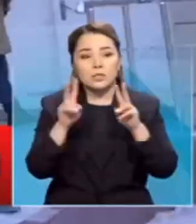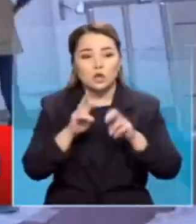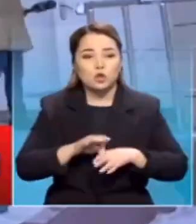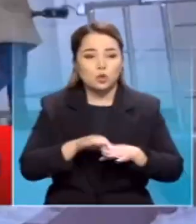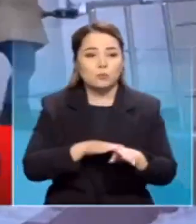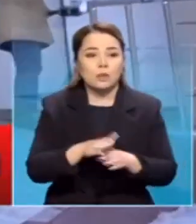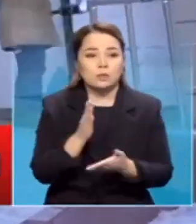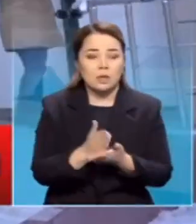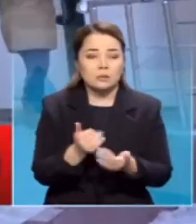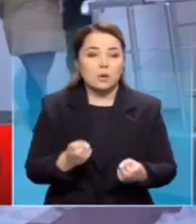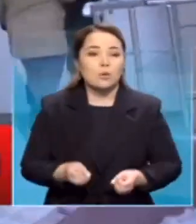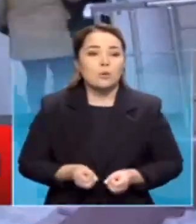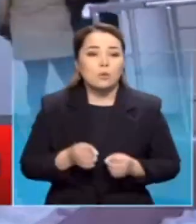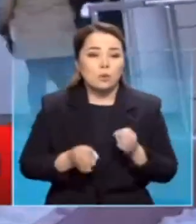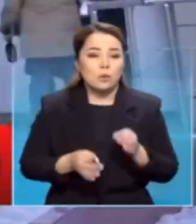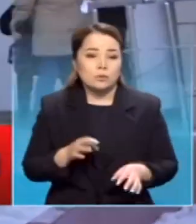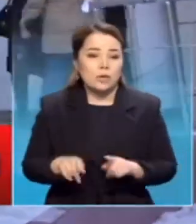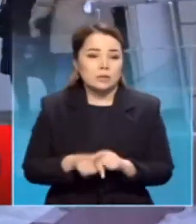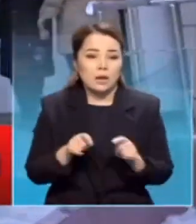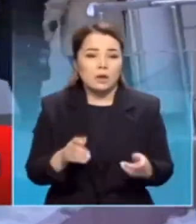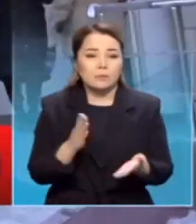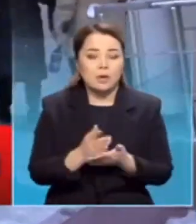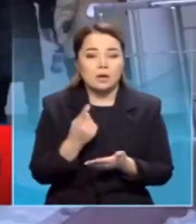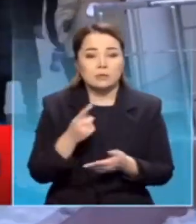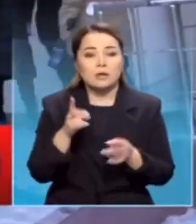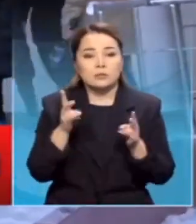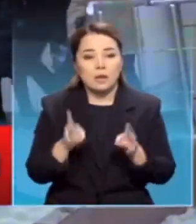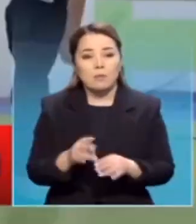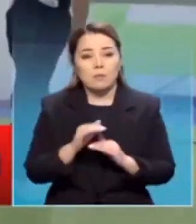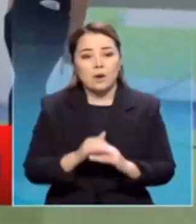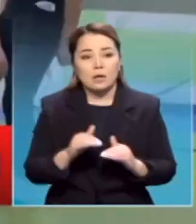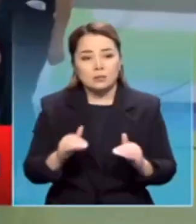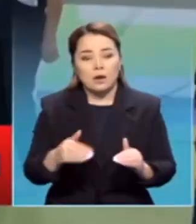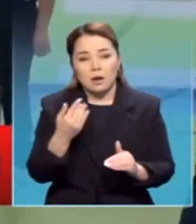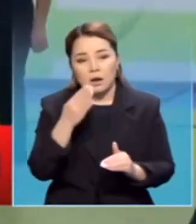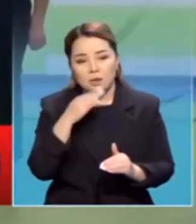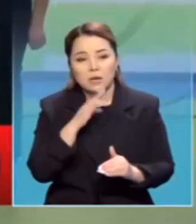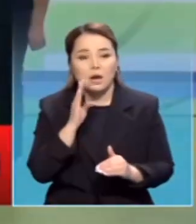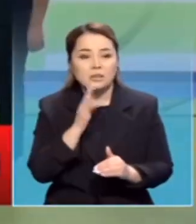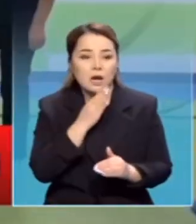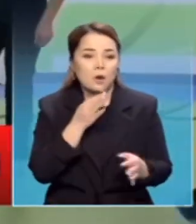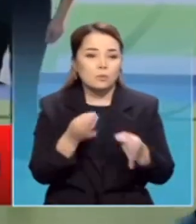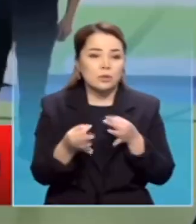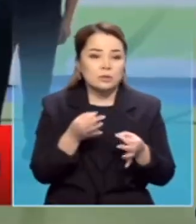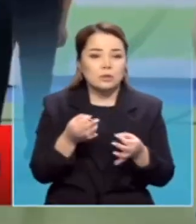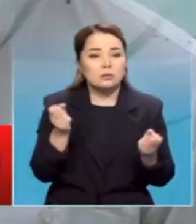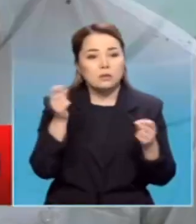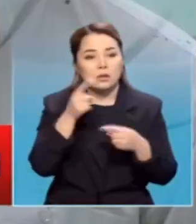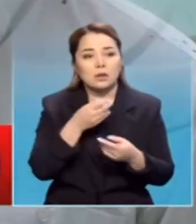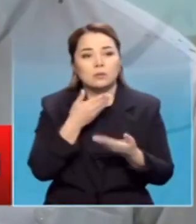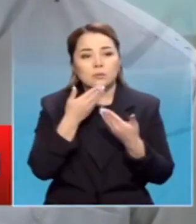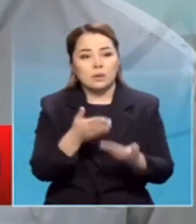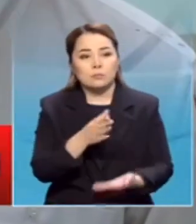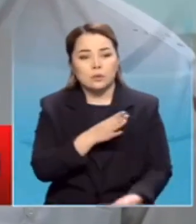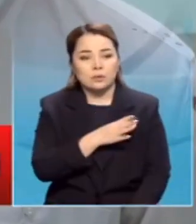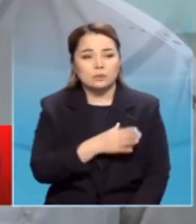жүріп жатыр, қылмыстық іс қозғалды. Біз жарақат алған балалардың бірінің ата-анасымен сұхбаттасқан едік.